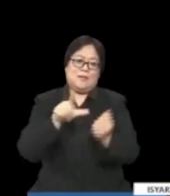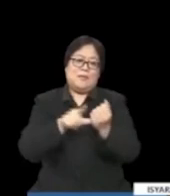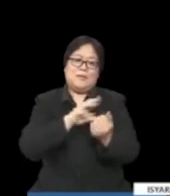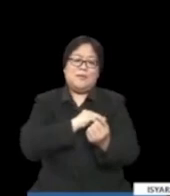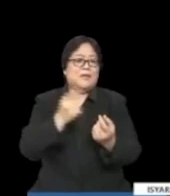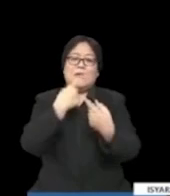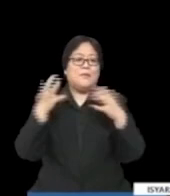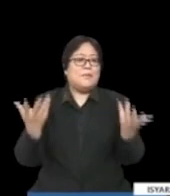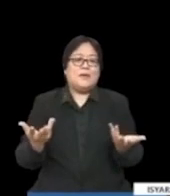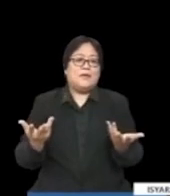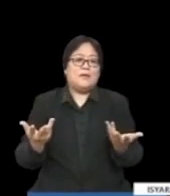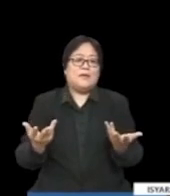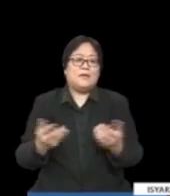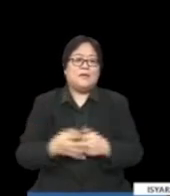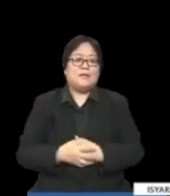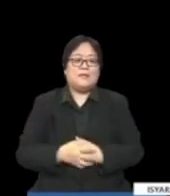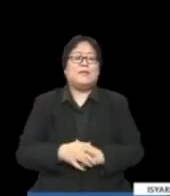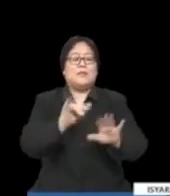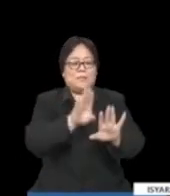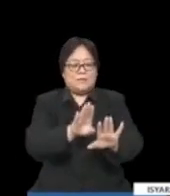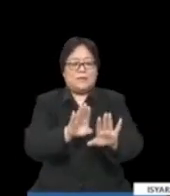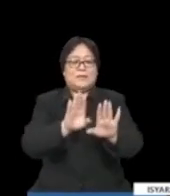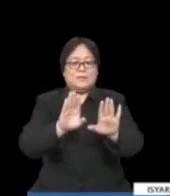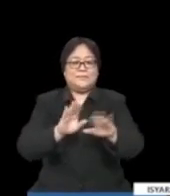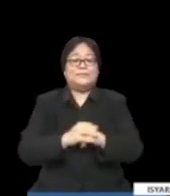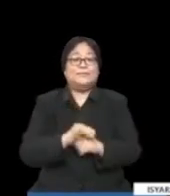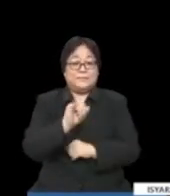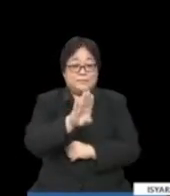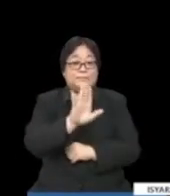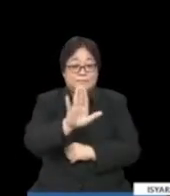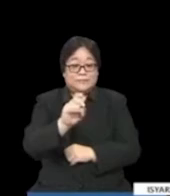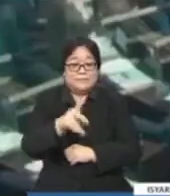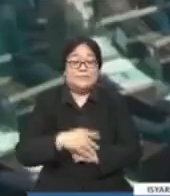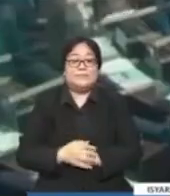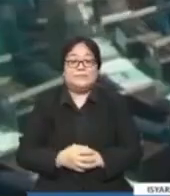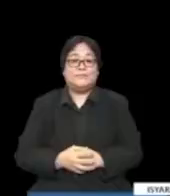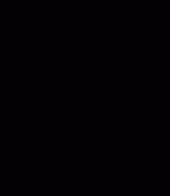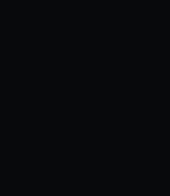Timbalan Menteri. Tak dapat jawapan yang baik dalam dewan. Okey, Yang Berhormat.